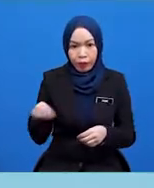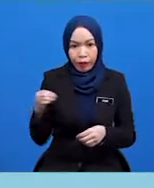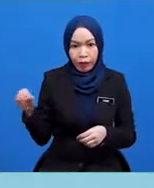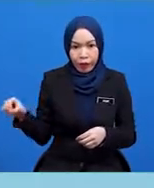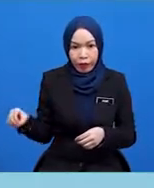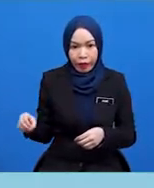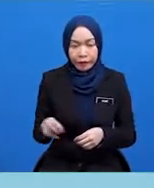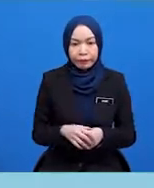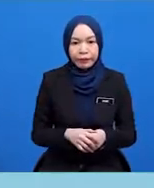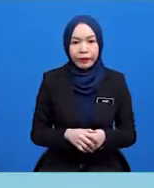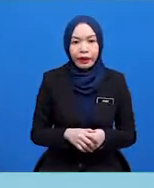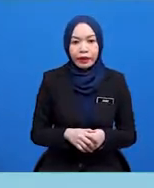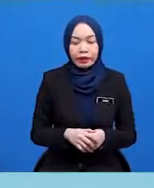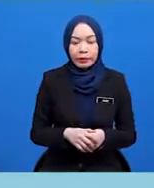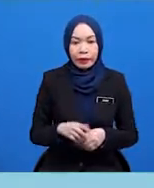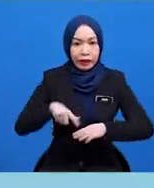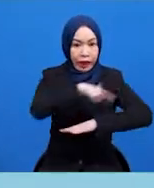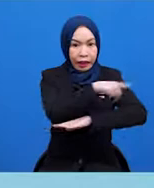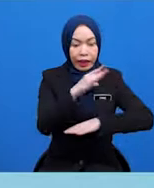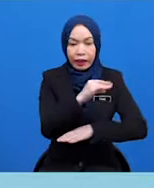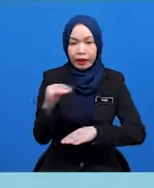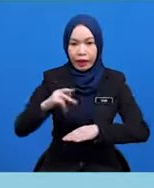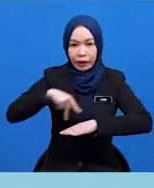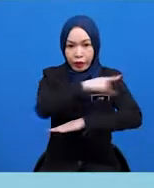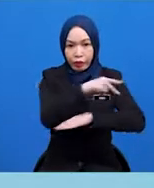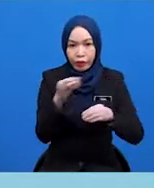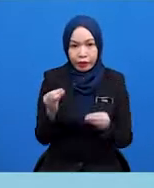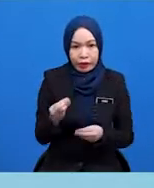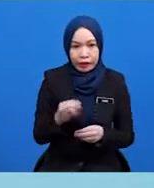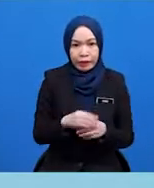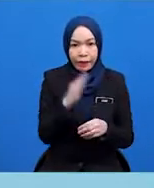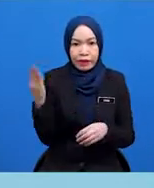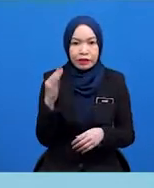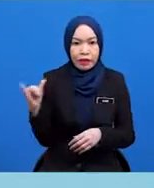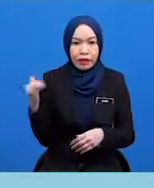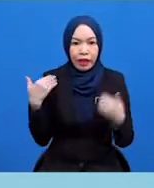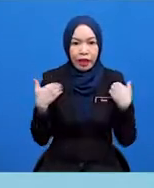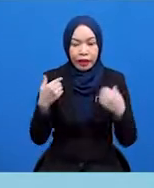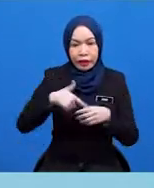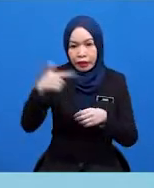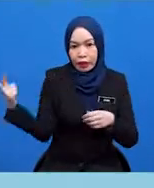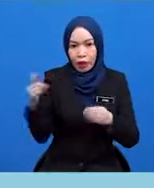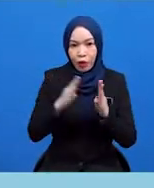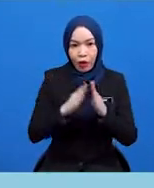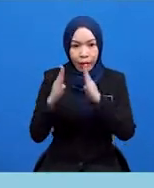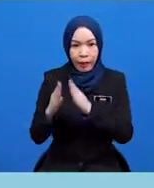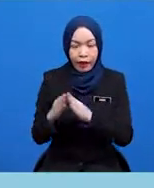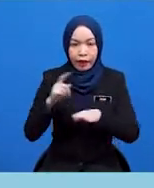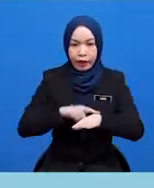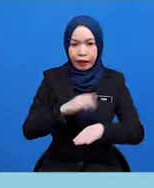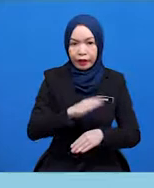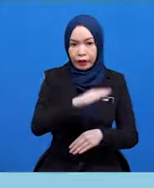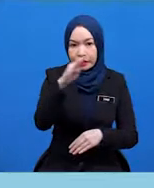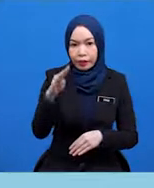ladang dan kebun kecil biasanya terdapat di kawasan luar bandar, terutama kawasan berbukit dan